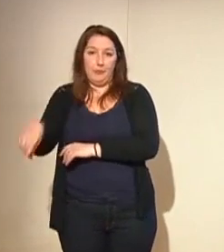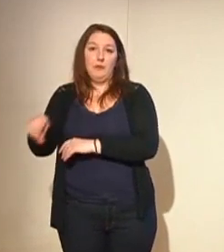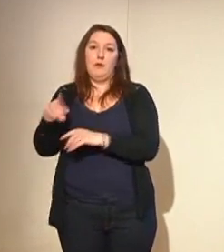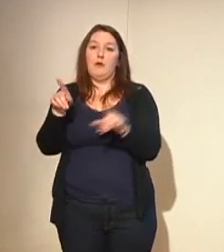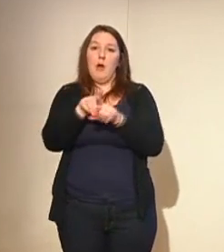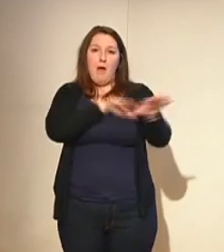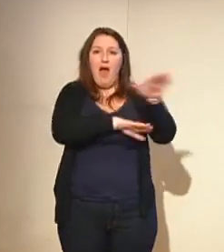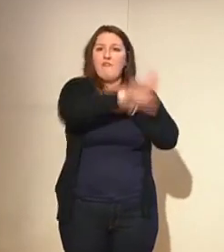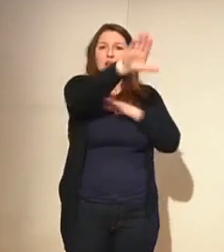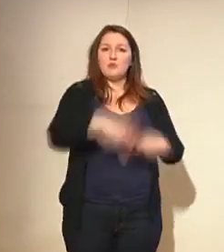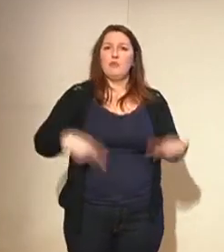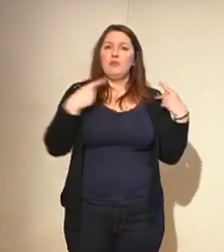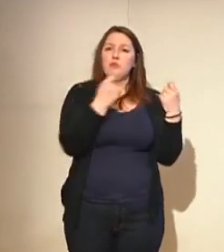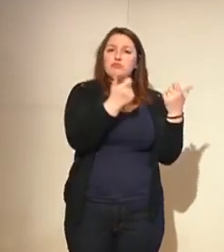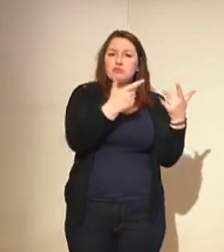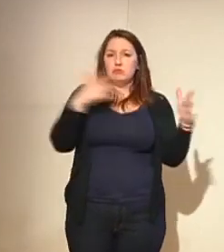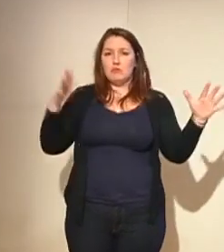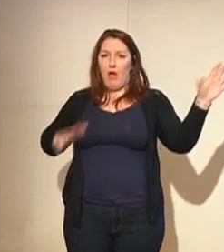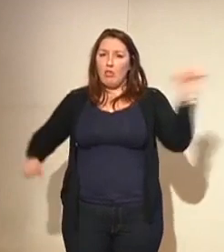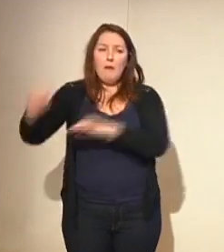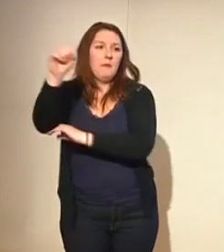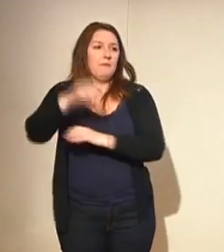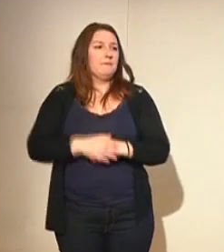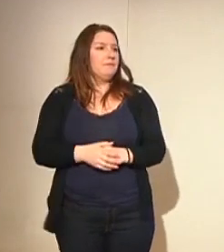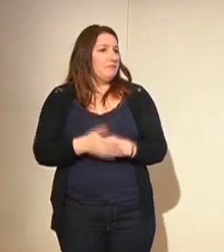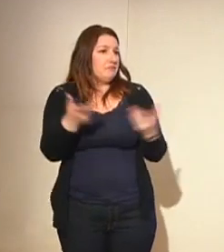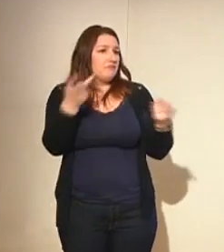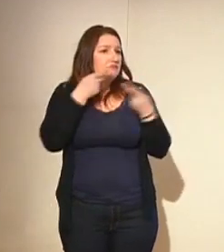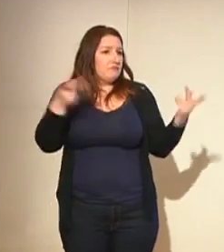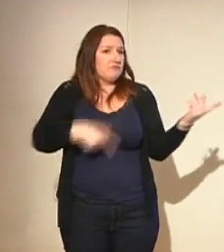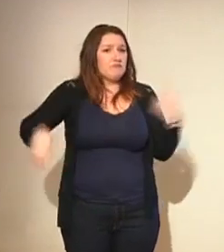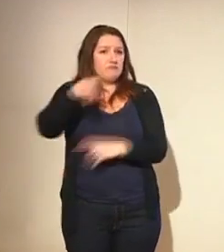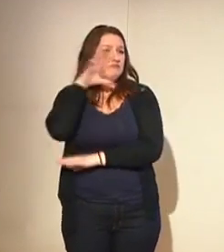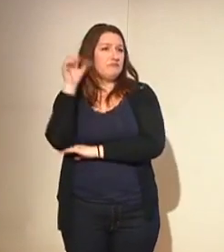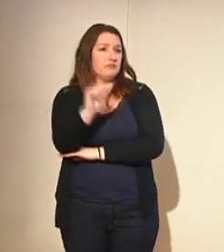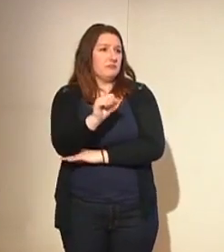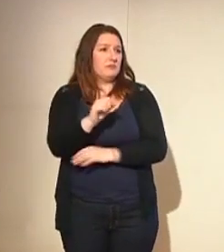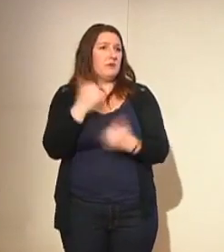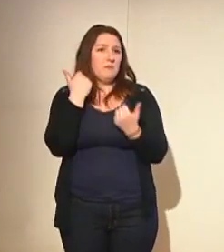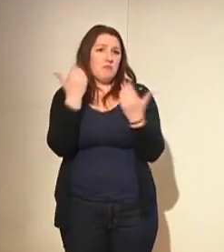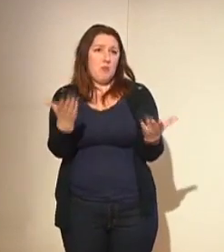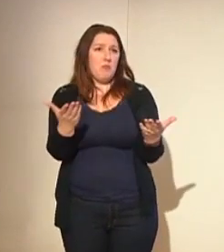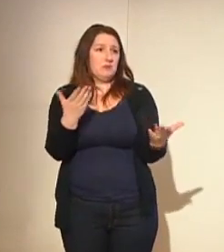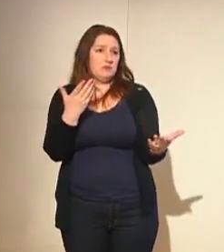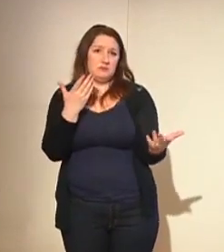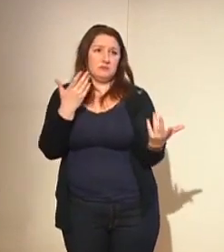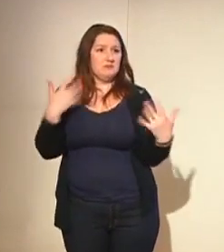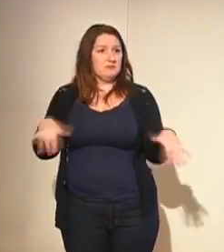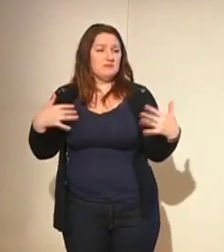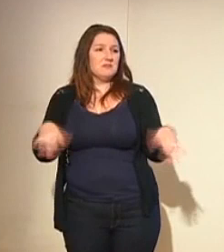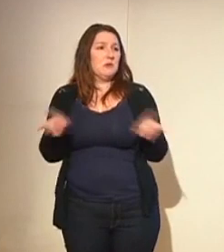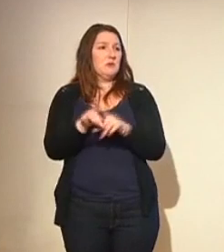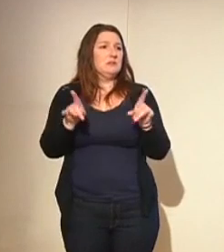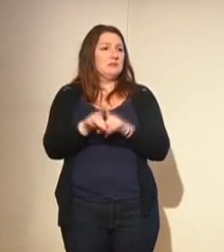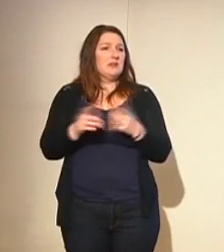entendu la délibération devant vos yeux elle propose de ramener l'enveloppe globale de l'indisation des